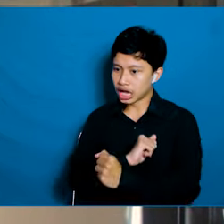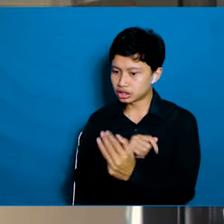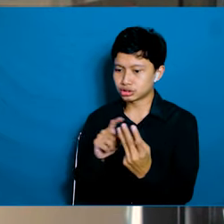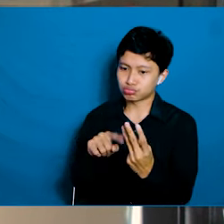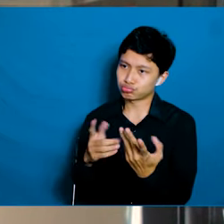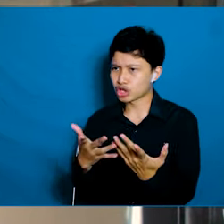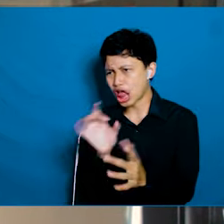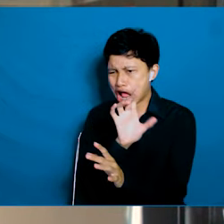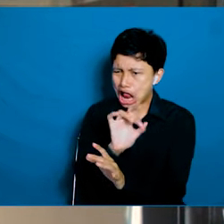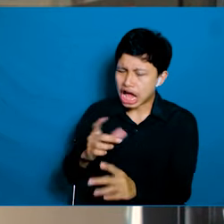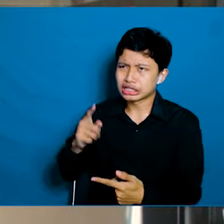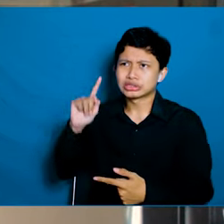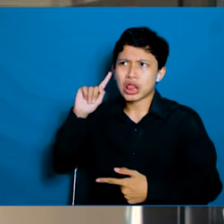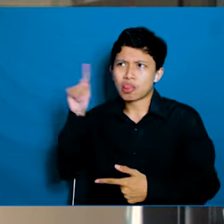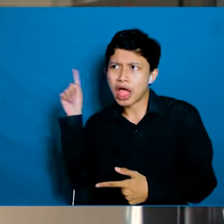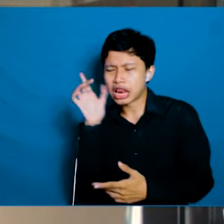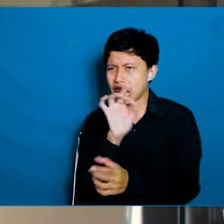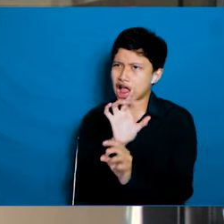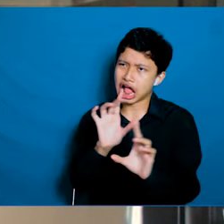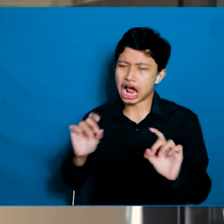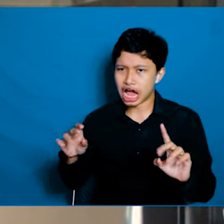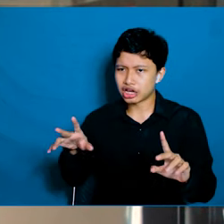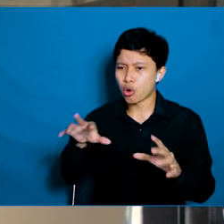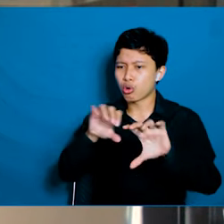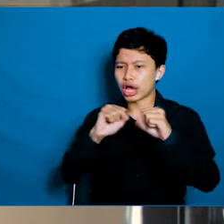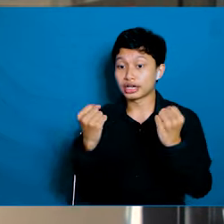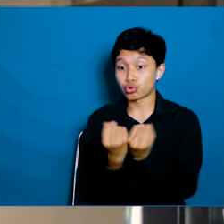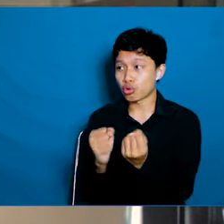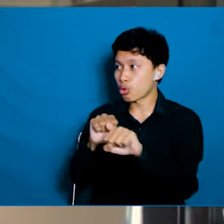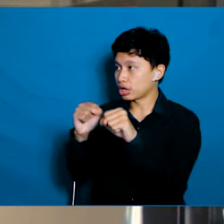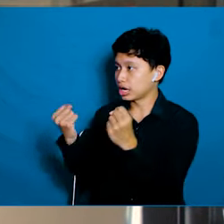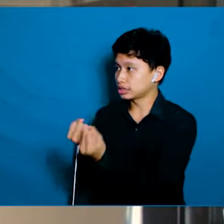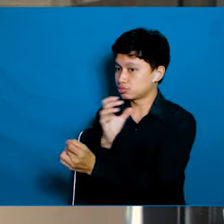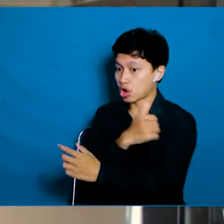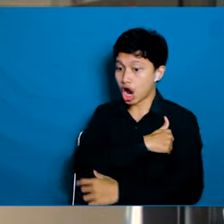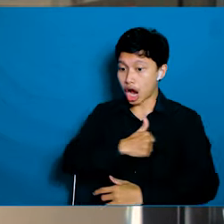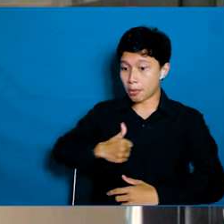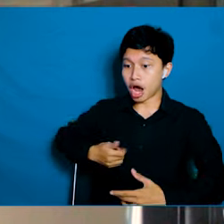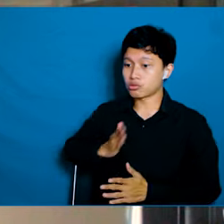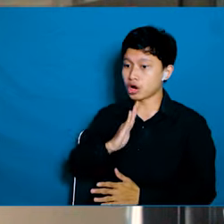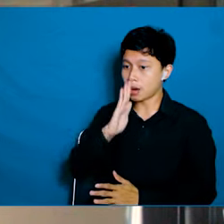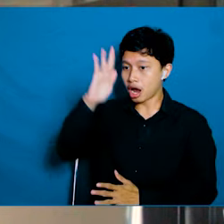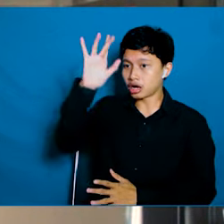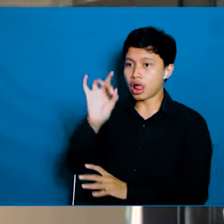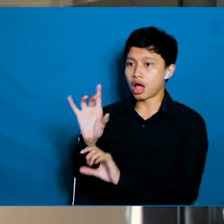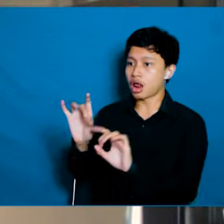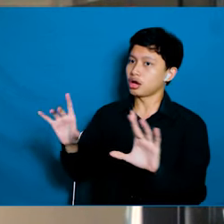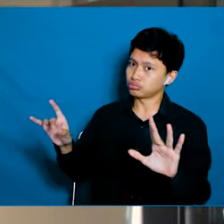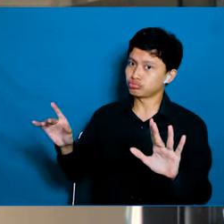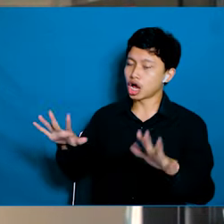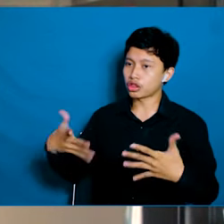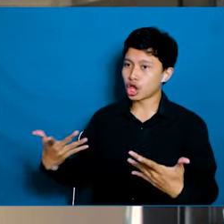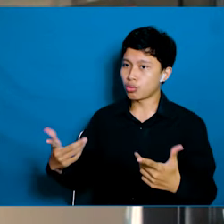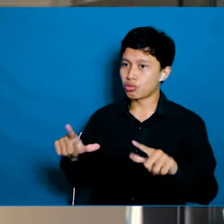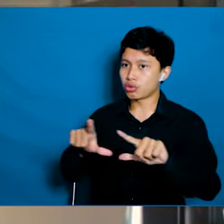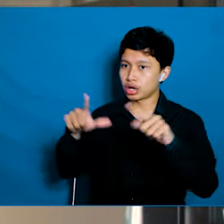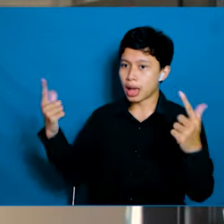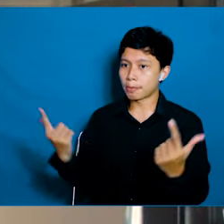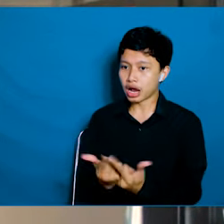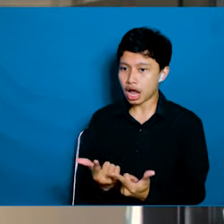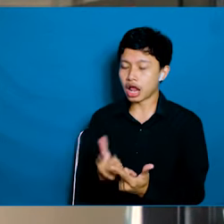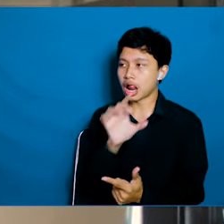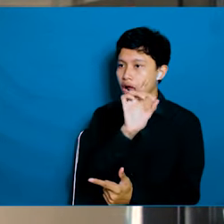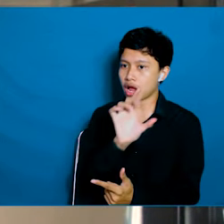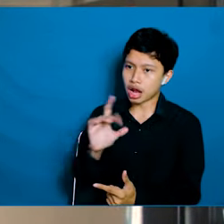jaringan dengan non-disabilitas, jaringan dengan organisasi-organisasi keagamaan dan yang lainnya, lembaga-lembaga